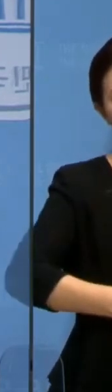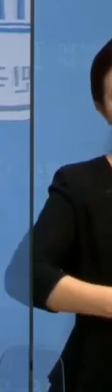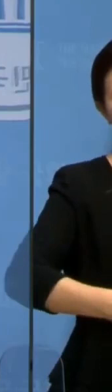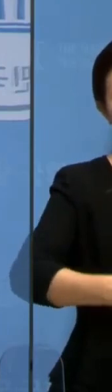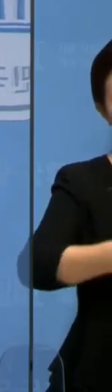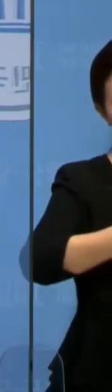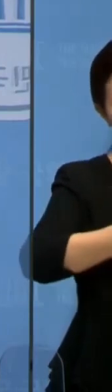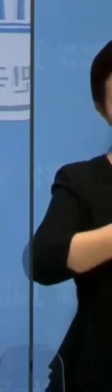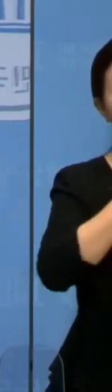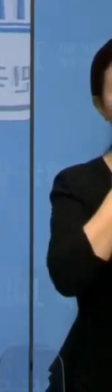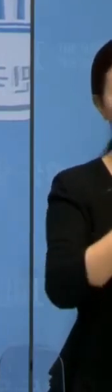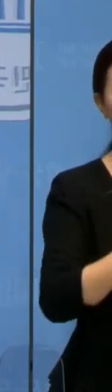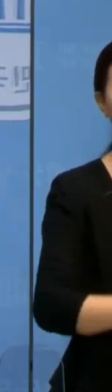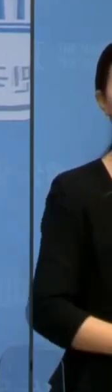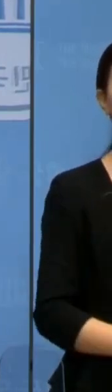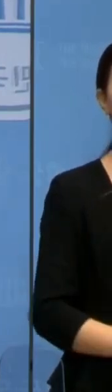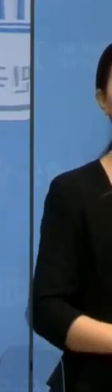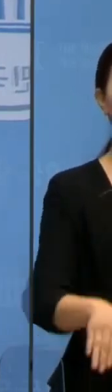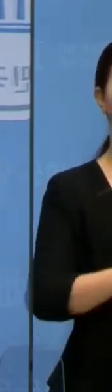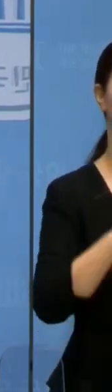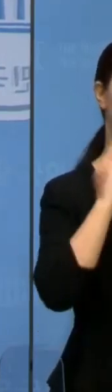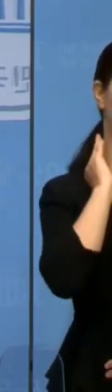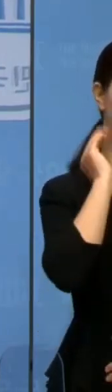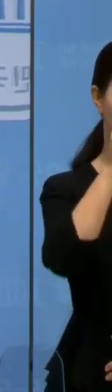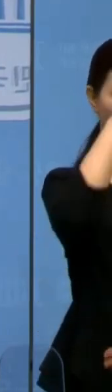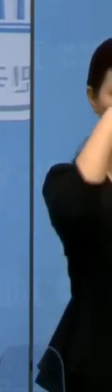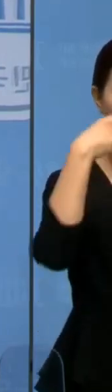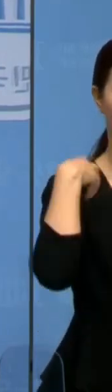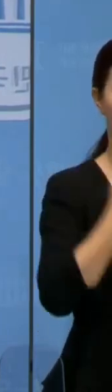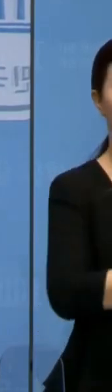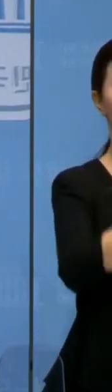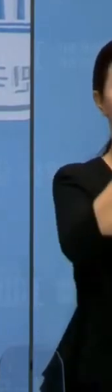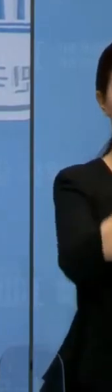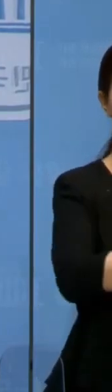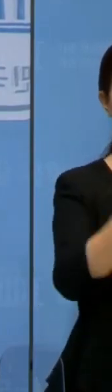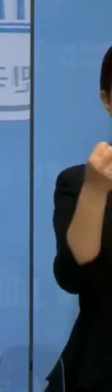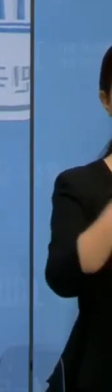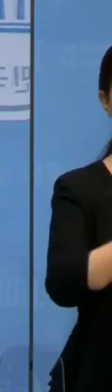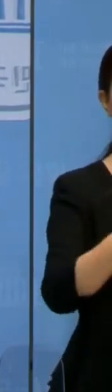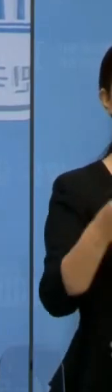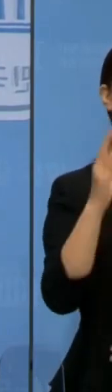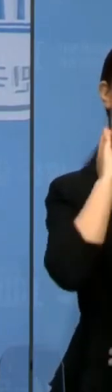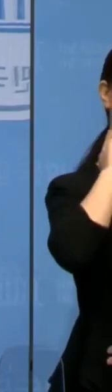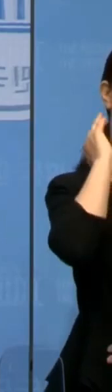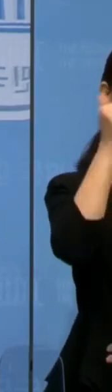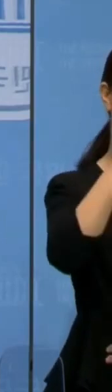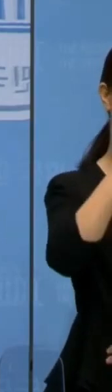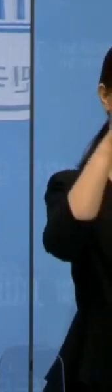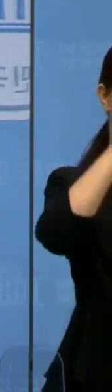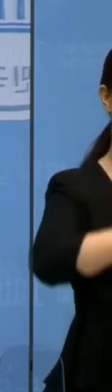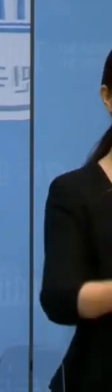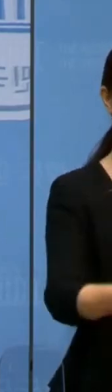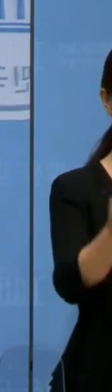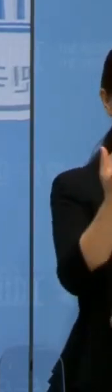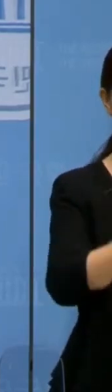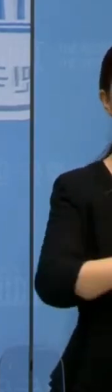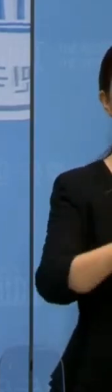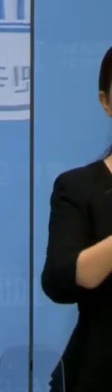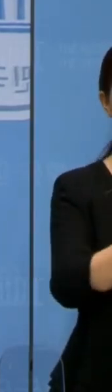잡아주셨습니다. 문재인 정부의 성공과 정권 재창출, 그 변화와